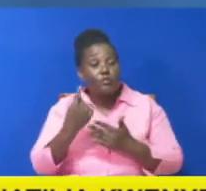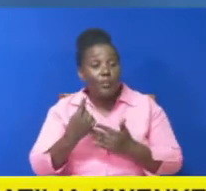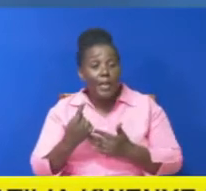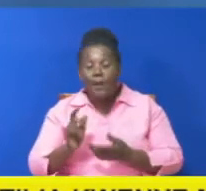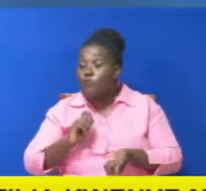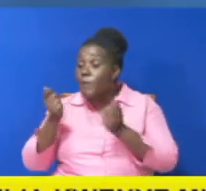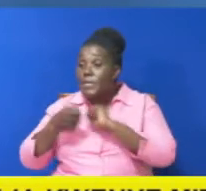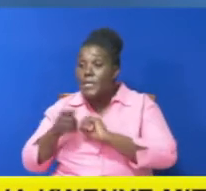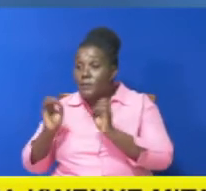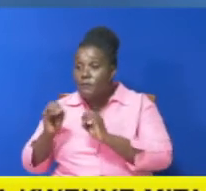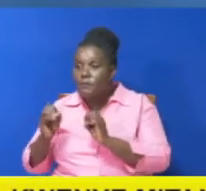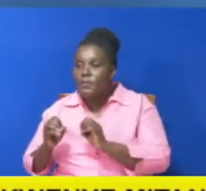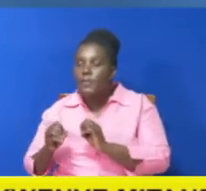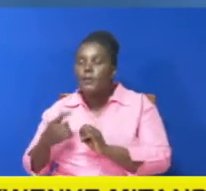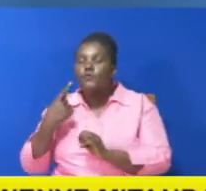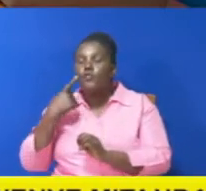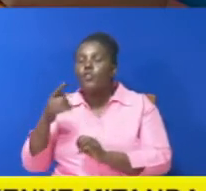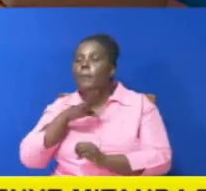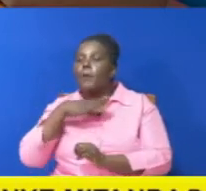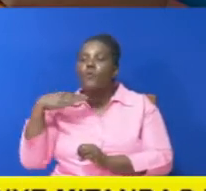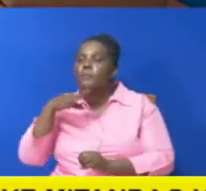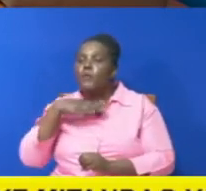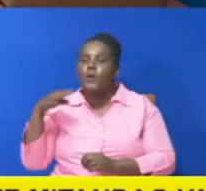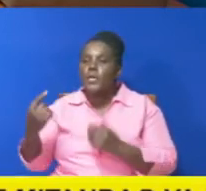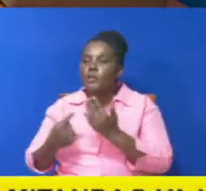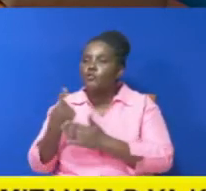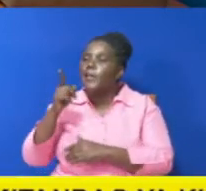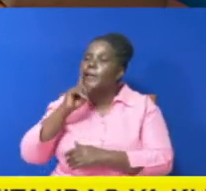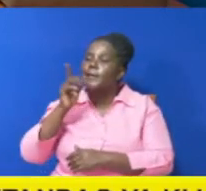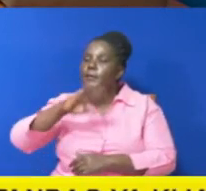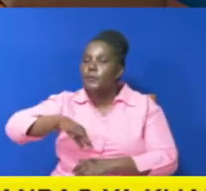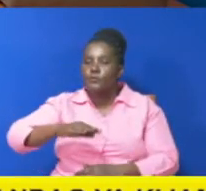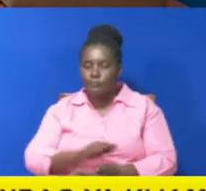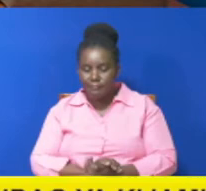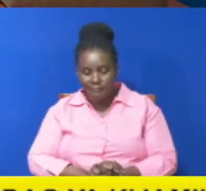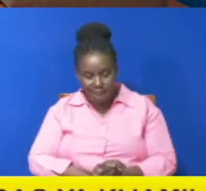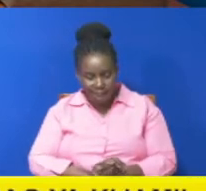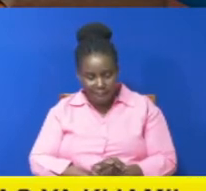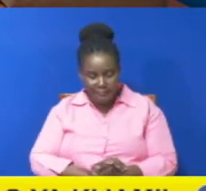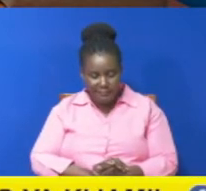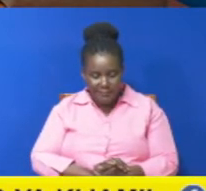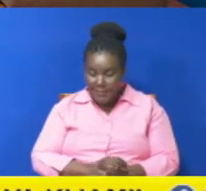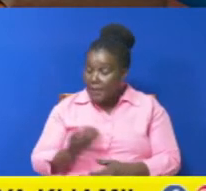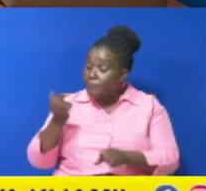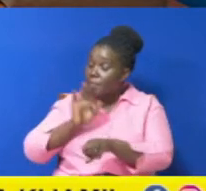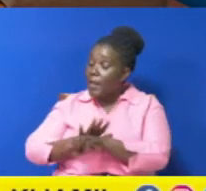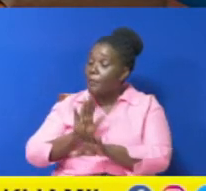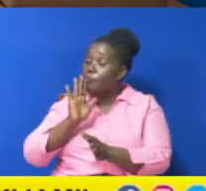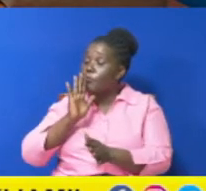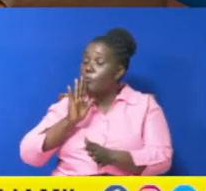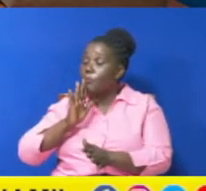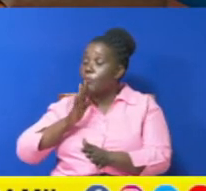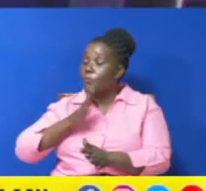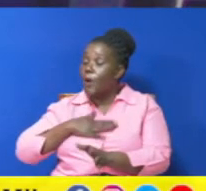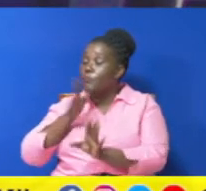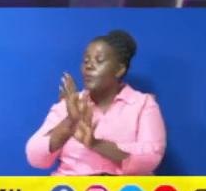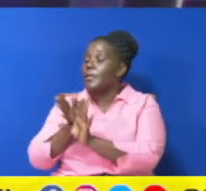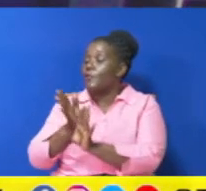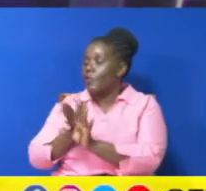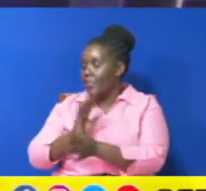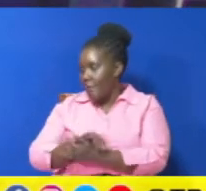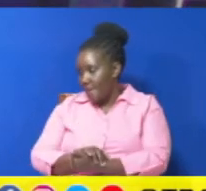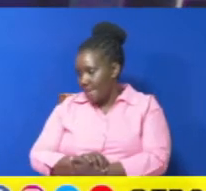siku ambayo yanotokea. Daniel, kwako kama anavyozungumza Mariam, kwa mtazamo wako wewe mwana